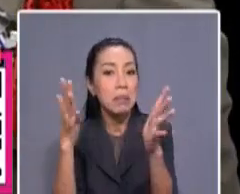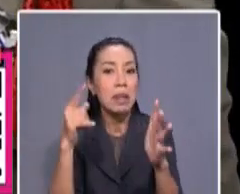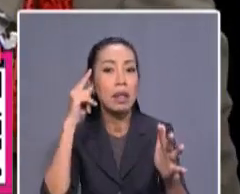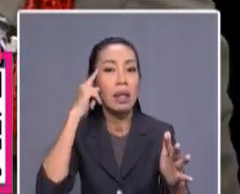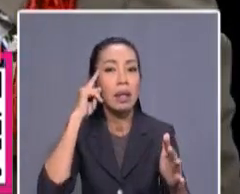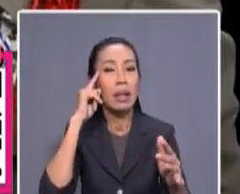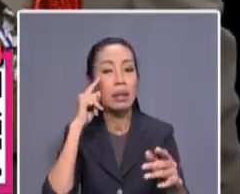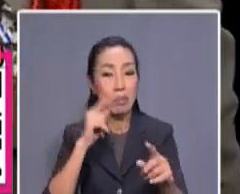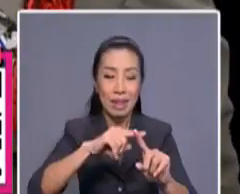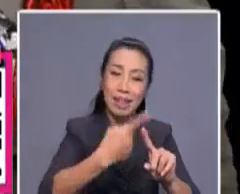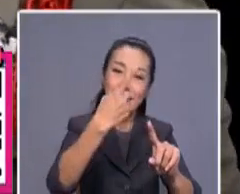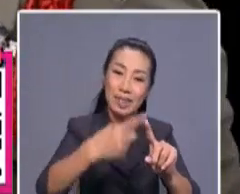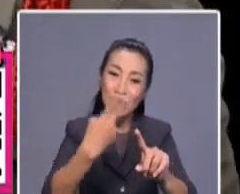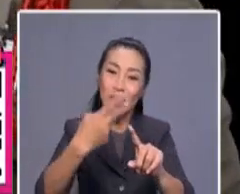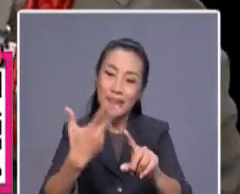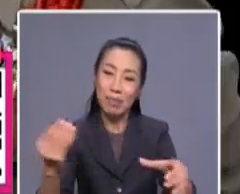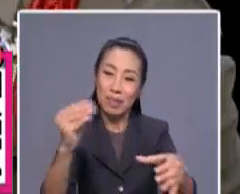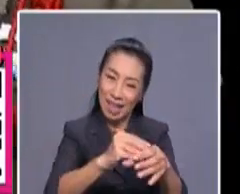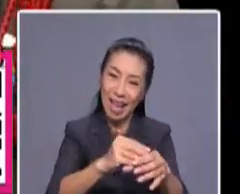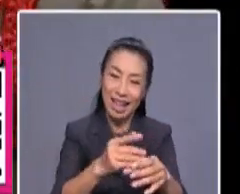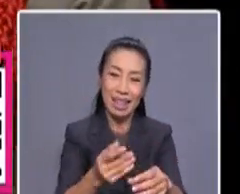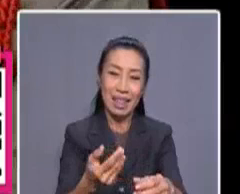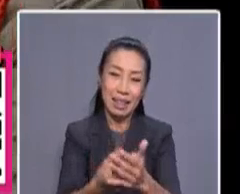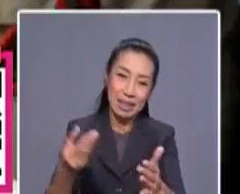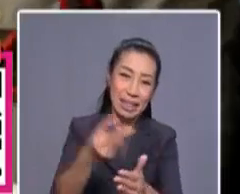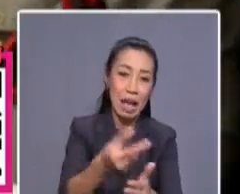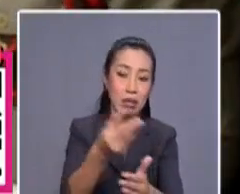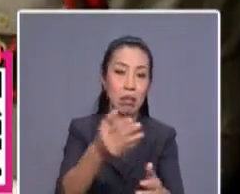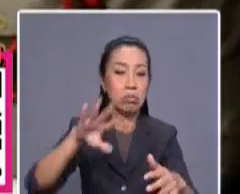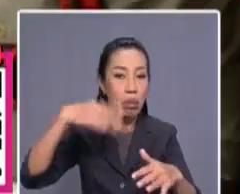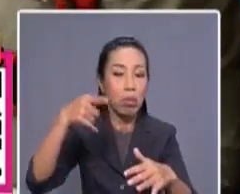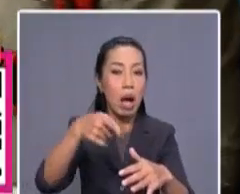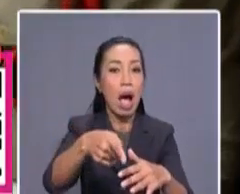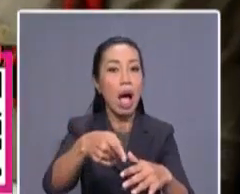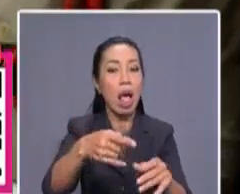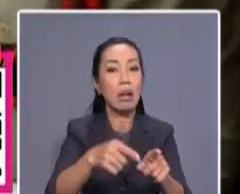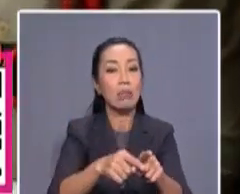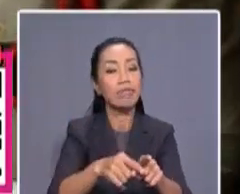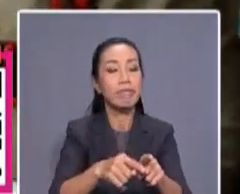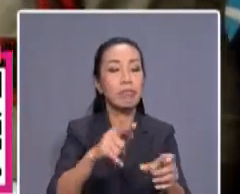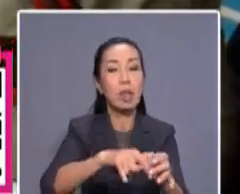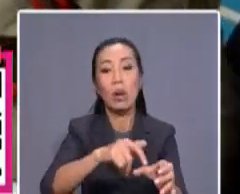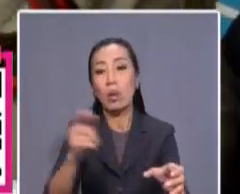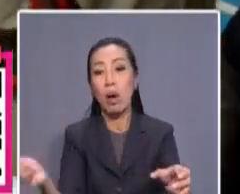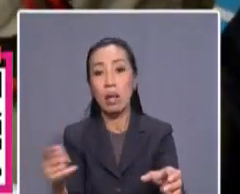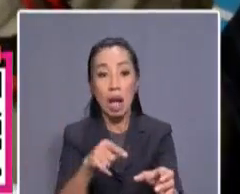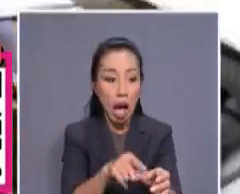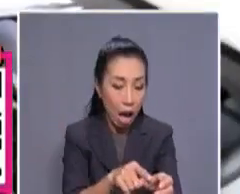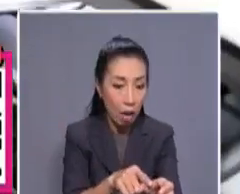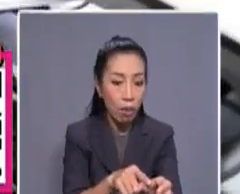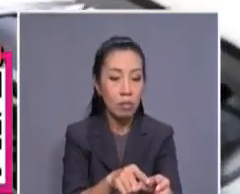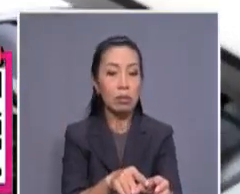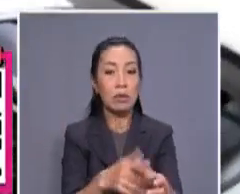ละสองสามเดือนแรกส่ง เข้ามากลางทาง ทีเนี้ยจากวงเงินที่เคยจ่ายวงเงินต้องจ่าย 500,000 ใช่ไหมคะเ ม ื่อเอาแชร์หลุด